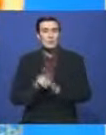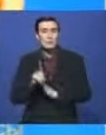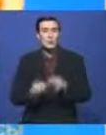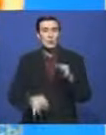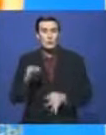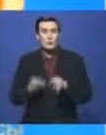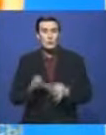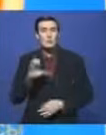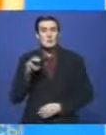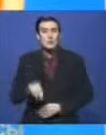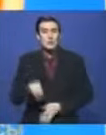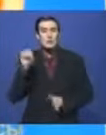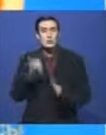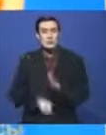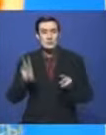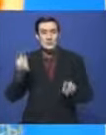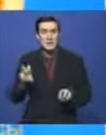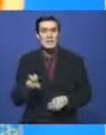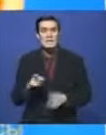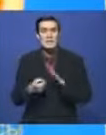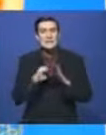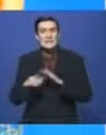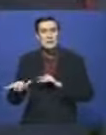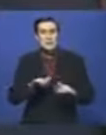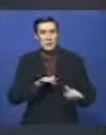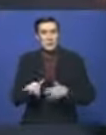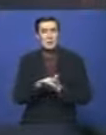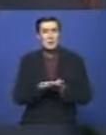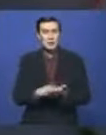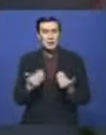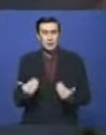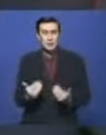уголовное дело по статье «Убийство». Следственные мероприятия продолжаются.